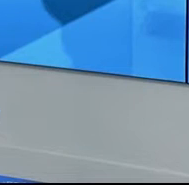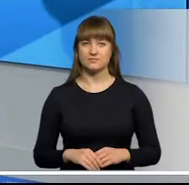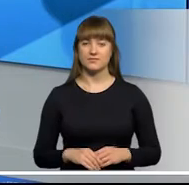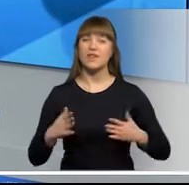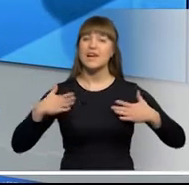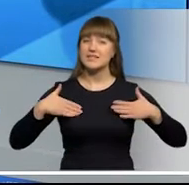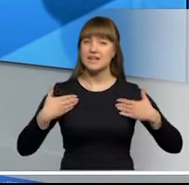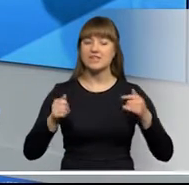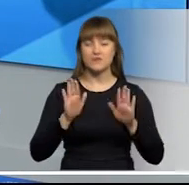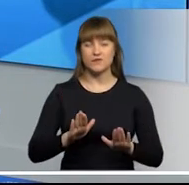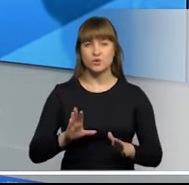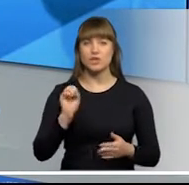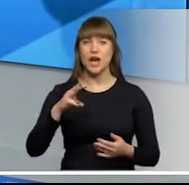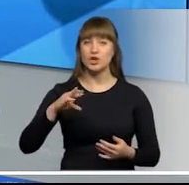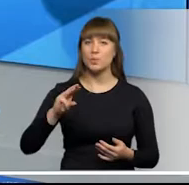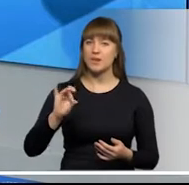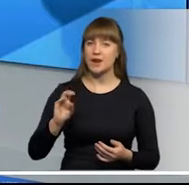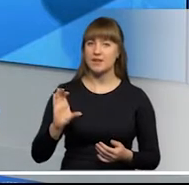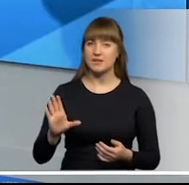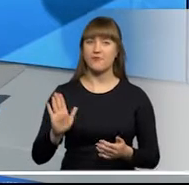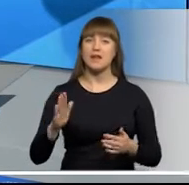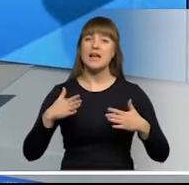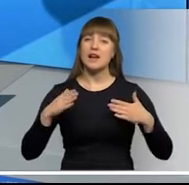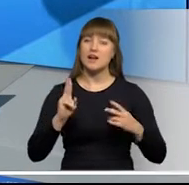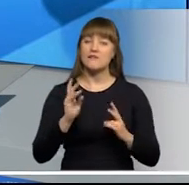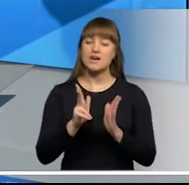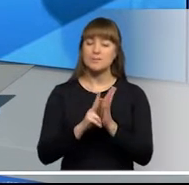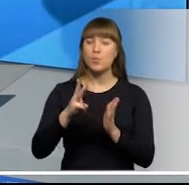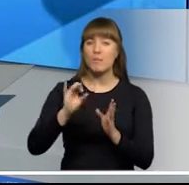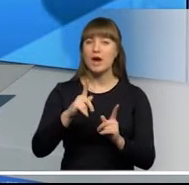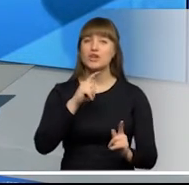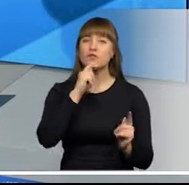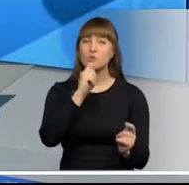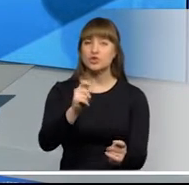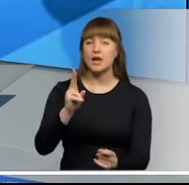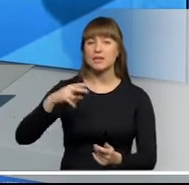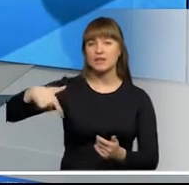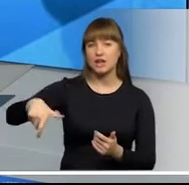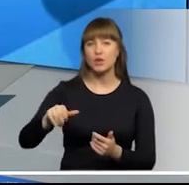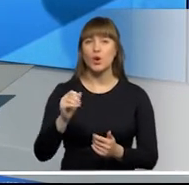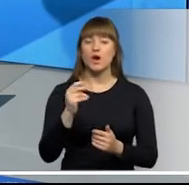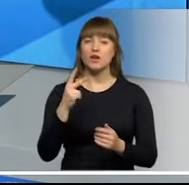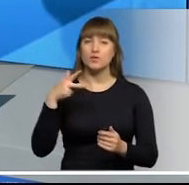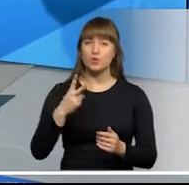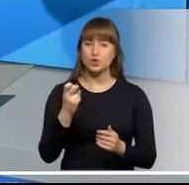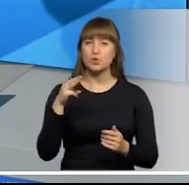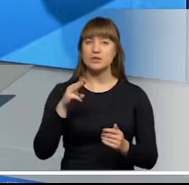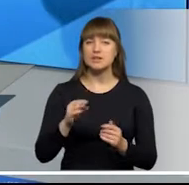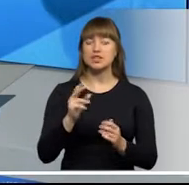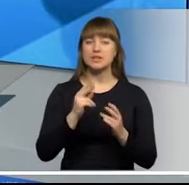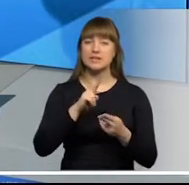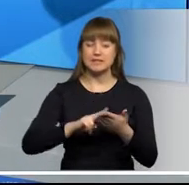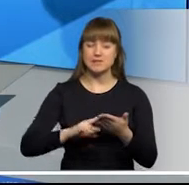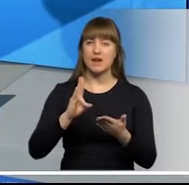Здравствуйте, в студии Артем Тарасов. 8 марта на Дону вручат 200-тысячный сертификат на материнский капитал. Гость программы –